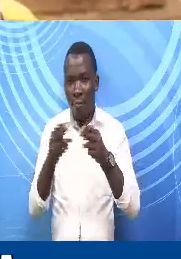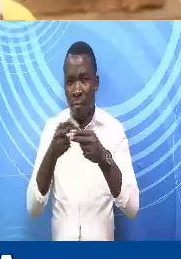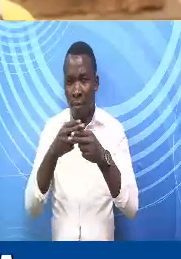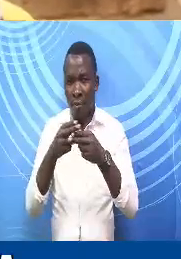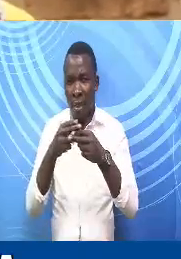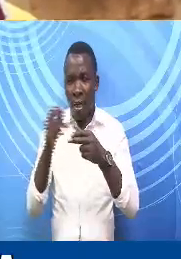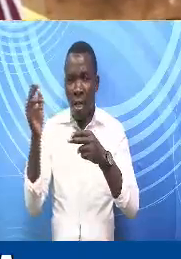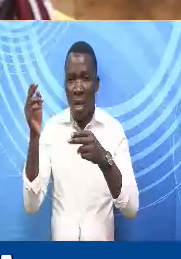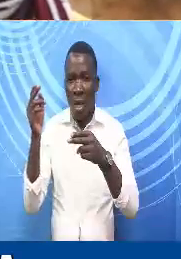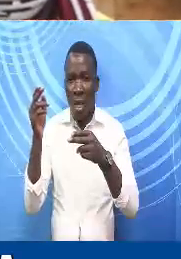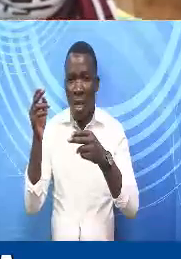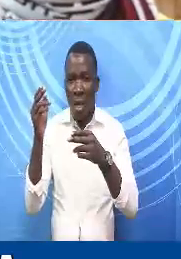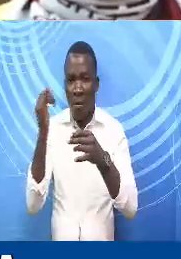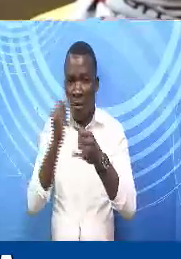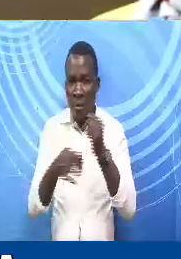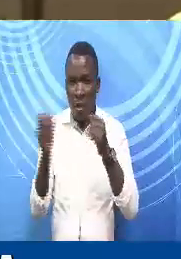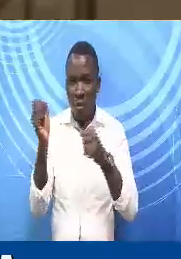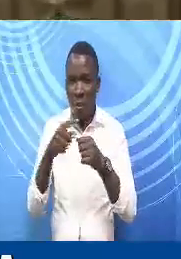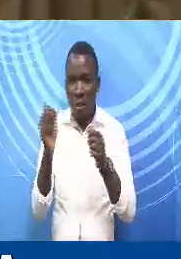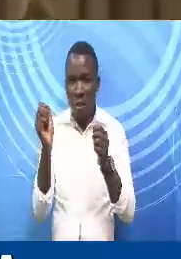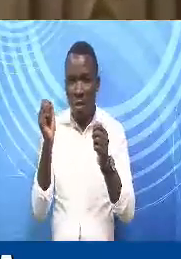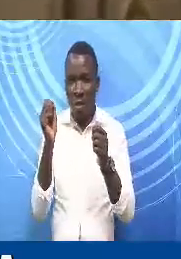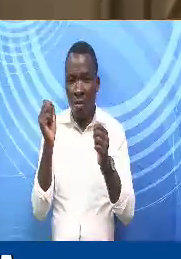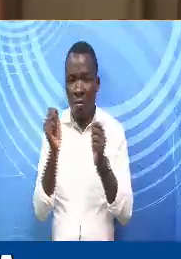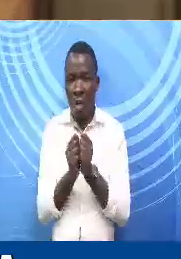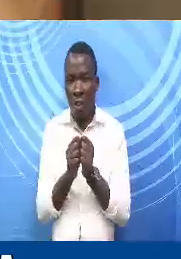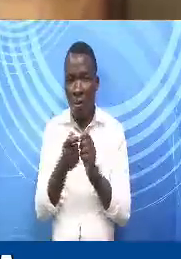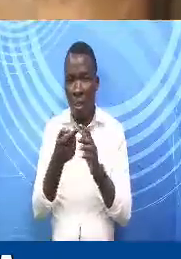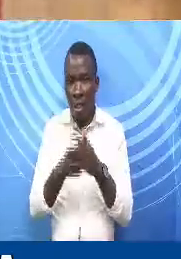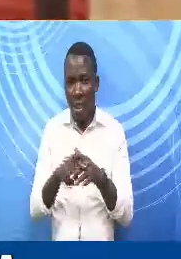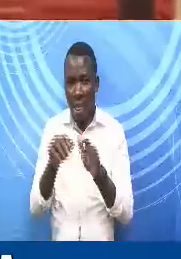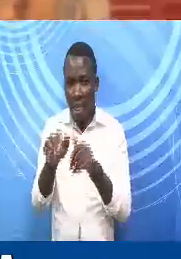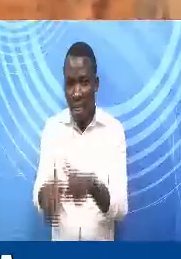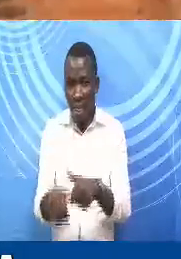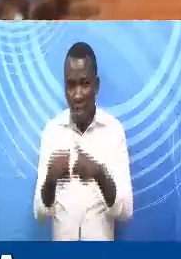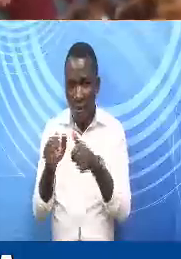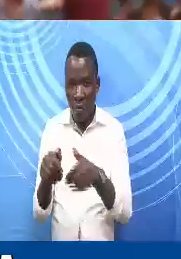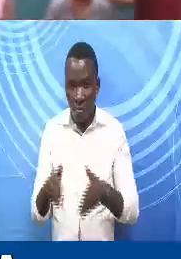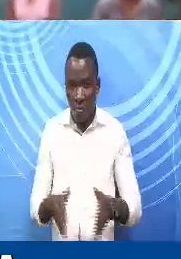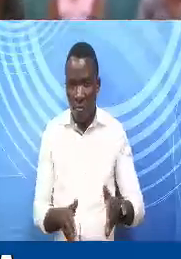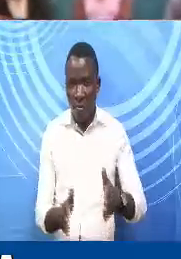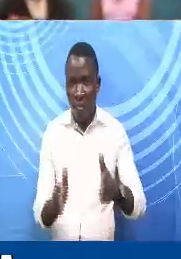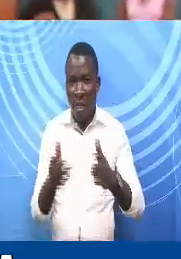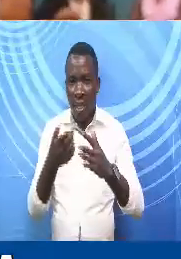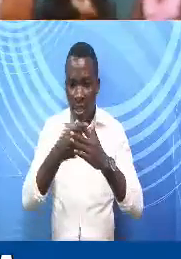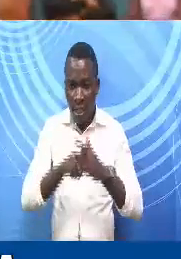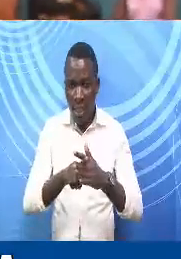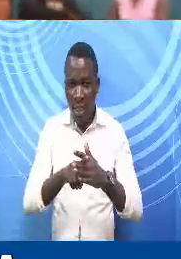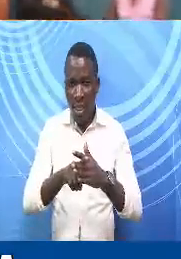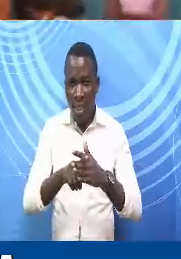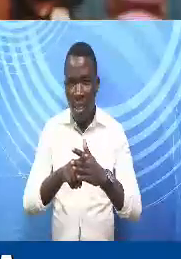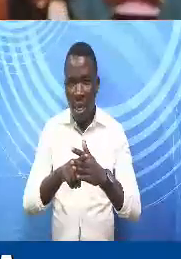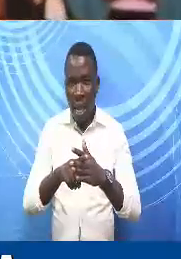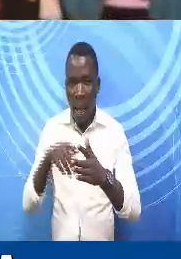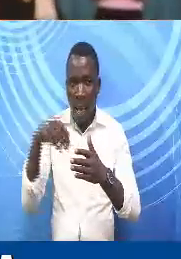nibwo yatangiye gucukura ha mu muhanda ndibuka ko yabanje gucukura geza aha